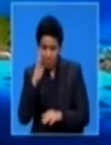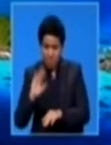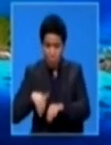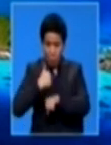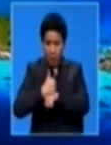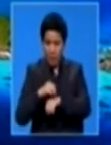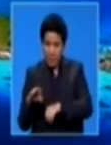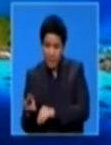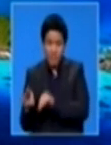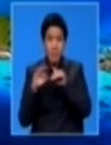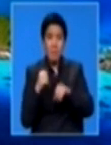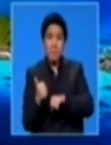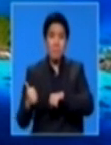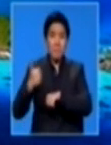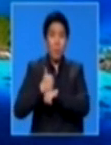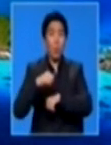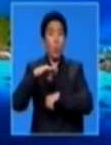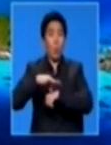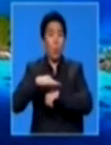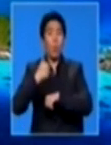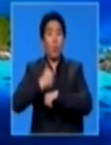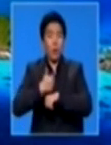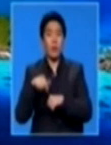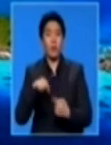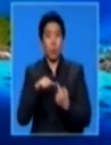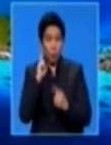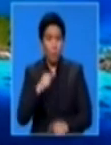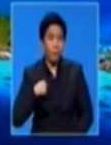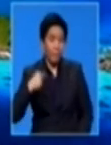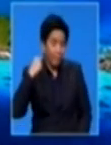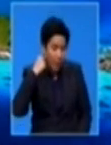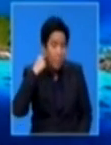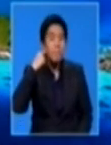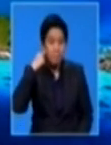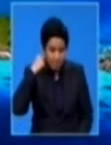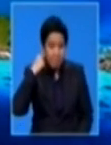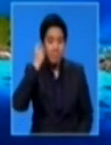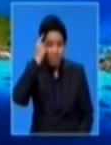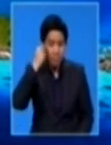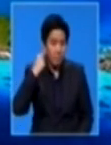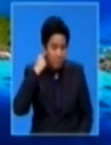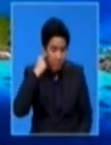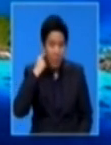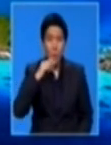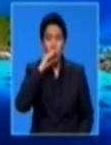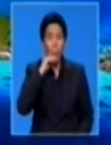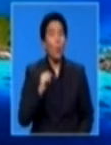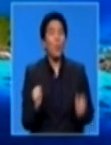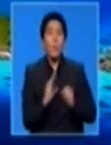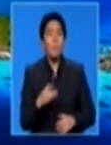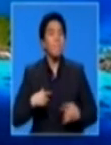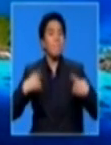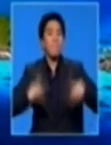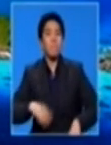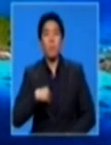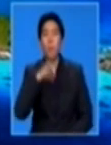ในอนาคตด้วยครับข้อสำคัญให้เร็วก็คือว่าฟังให้รู้เรื่องให้มากที่สุดก่อนนะครับพูดโดยไม่ต้องกลัวใครน